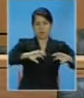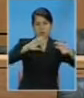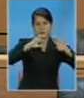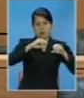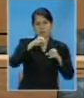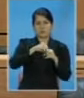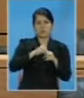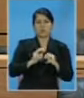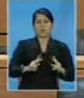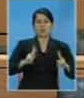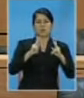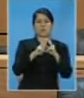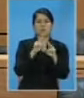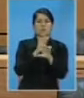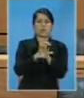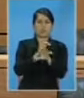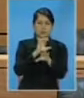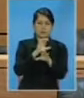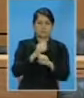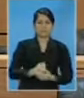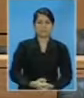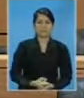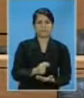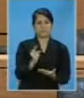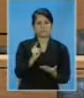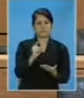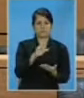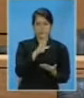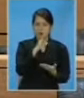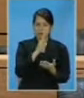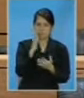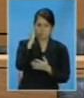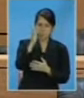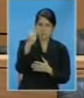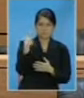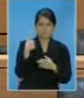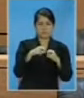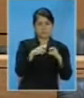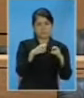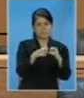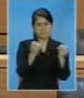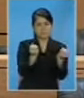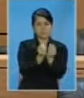งมหาดไทยอย่างน้อยที่สุดเวลาจะถูกดำเนินการท่าน